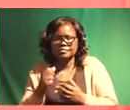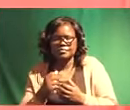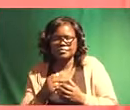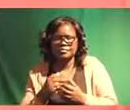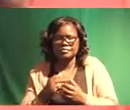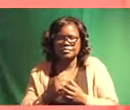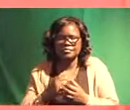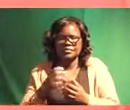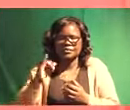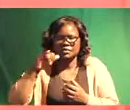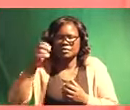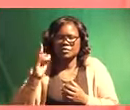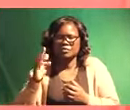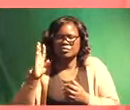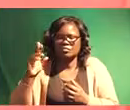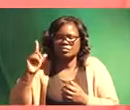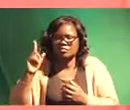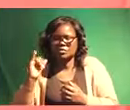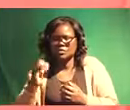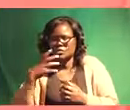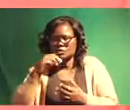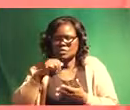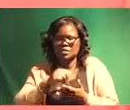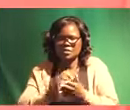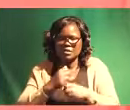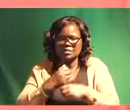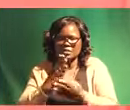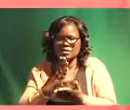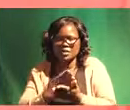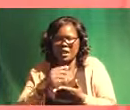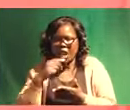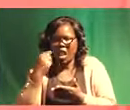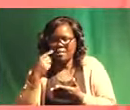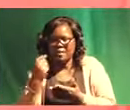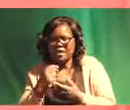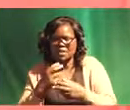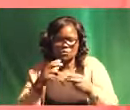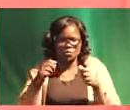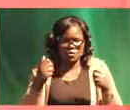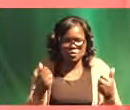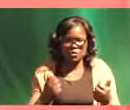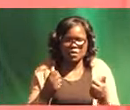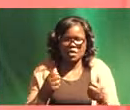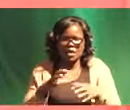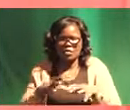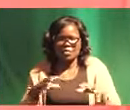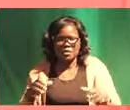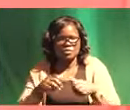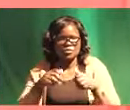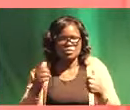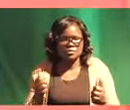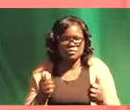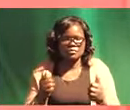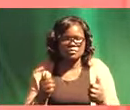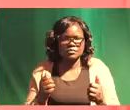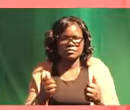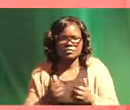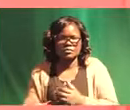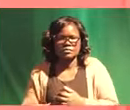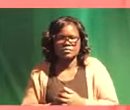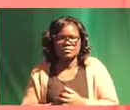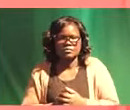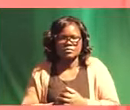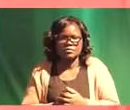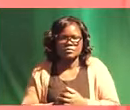mahasula upande wa Djibouti, ili tuweze kuhakikisha ya kwamba miraa yetu iko sawa na soko yetu imeenda vizuri.